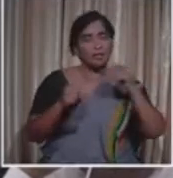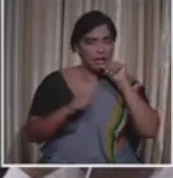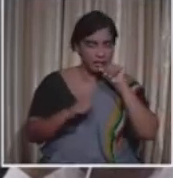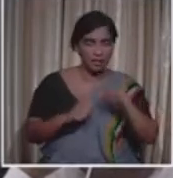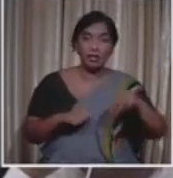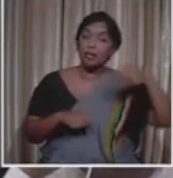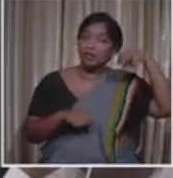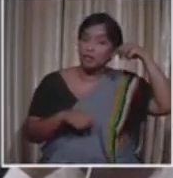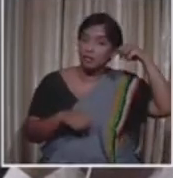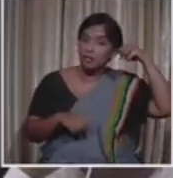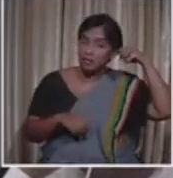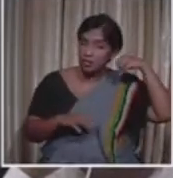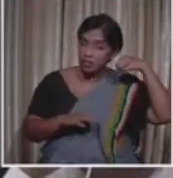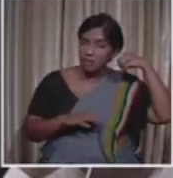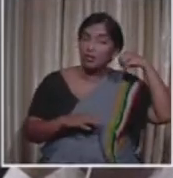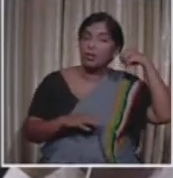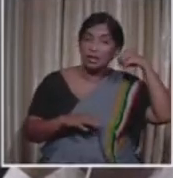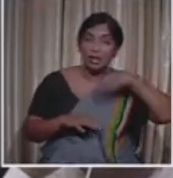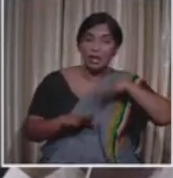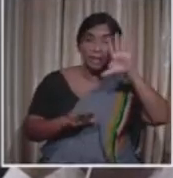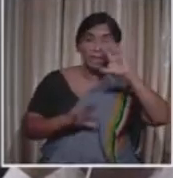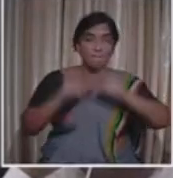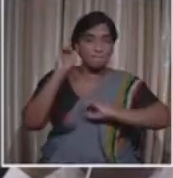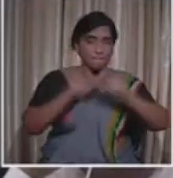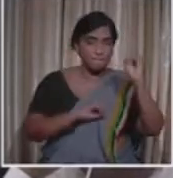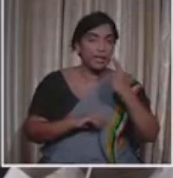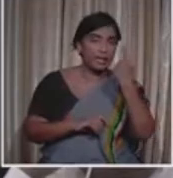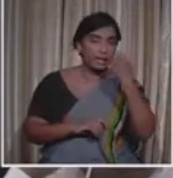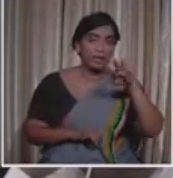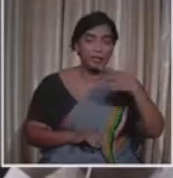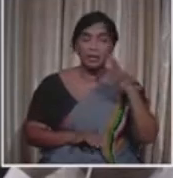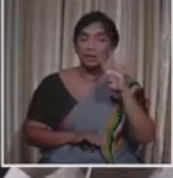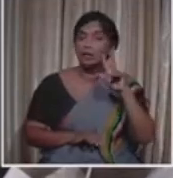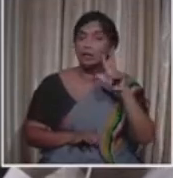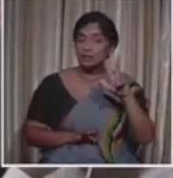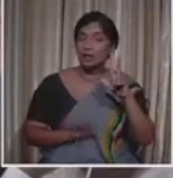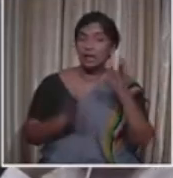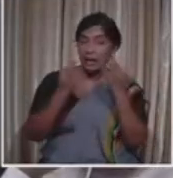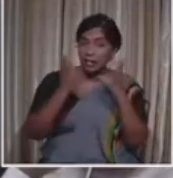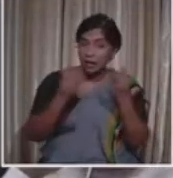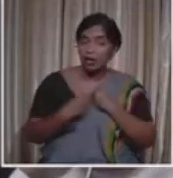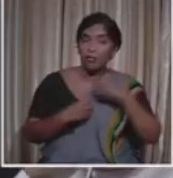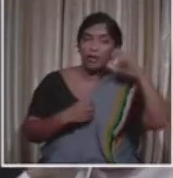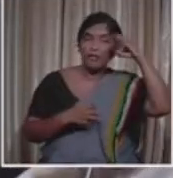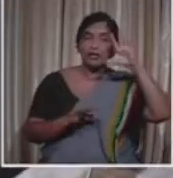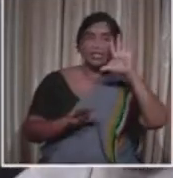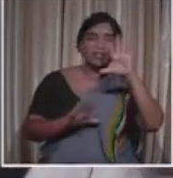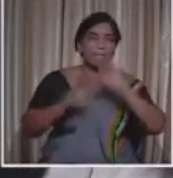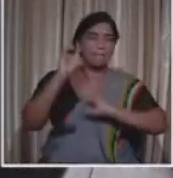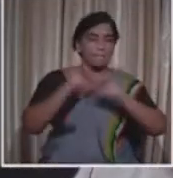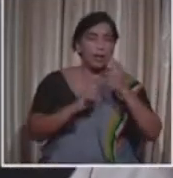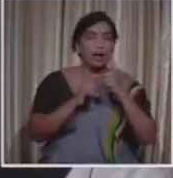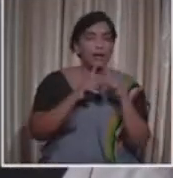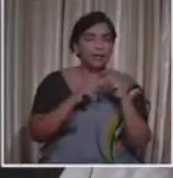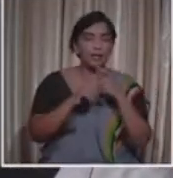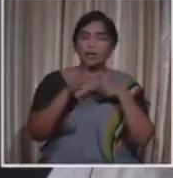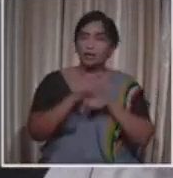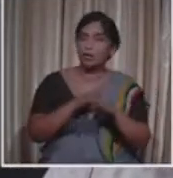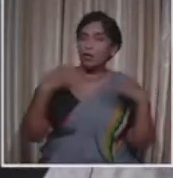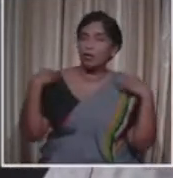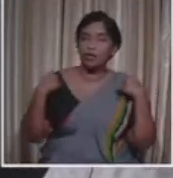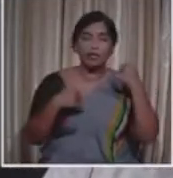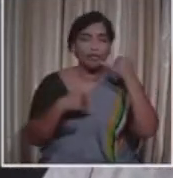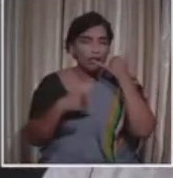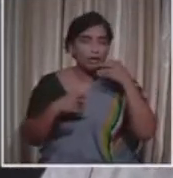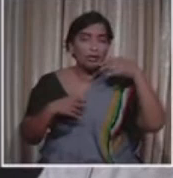විදුලිය හැබැයි මේ රටේ 5%යි විදුලිය තිබුණ 1948 මේ රට නිදහස් කරගන්නකොට. අධ්‍යාපනයේ සෞඛ්‍ය යටිතල පහසුකම් වල දුරකථන